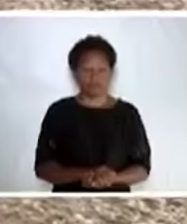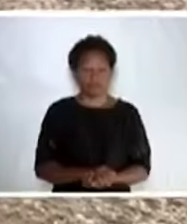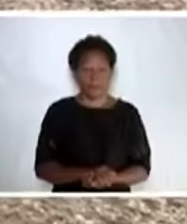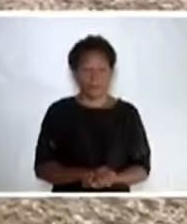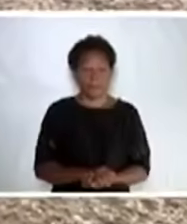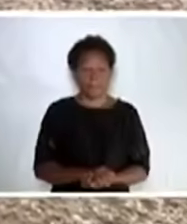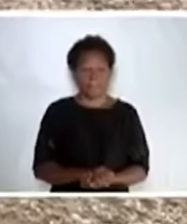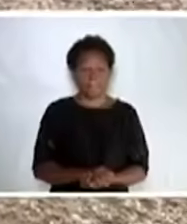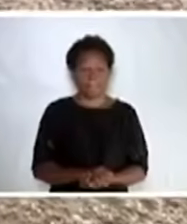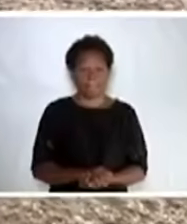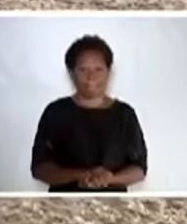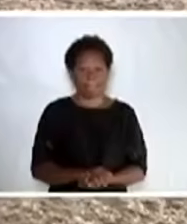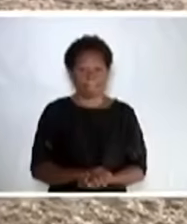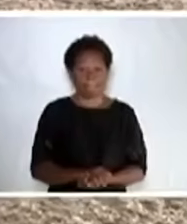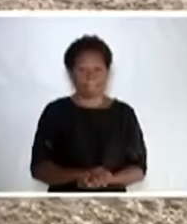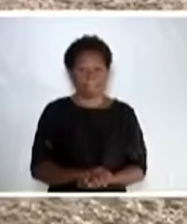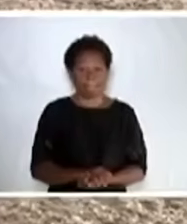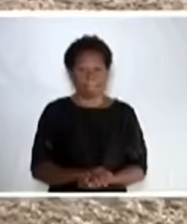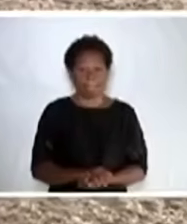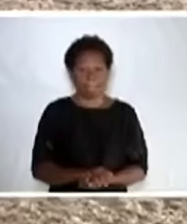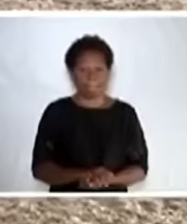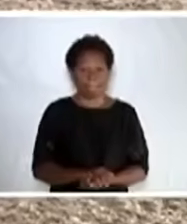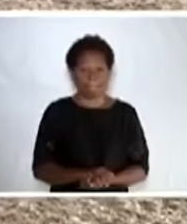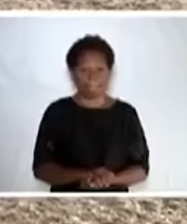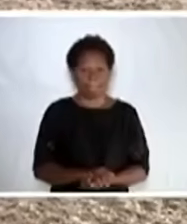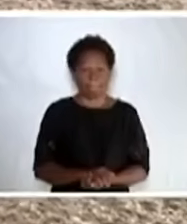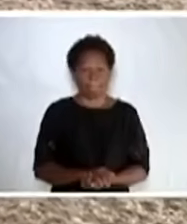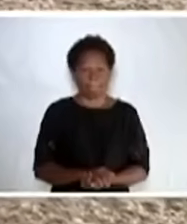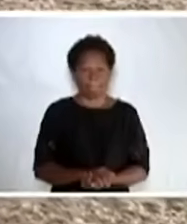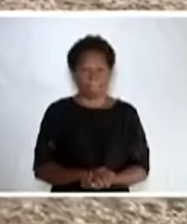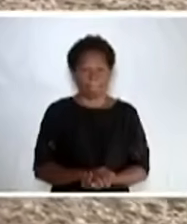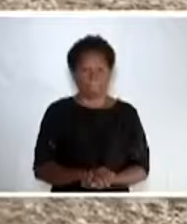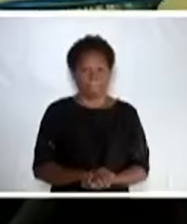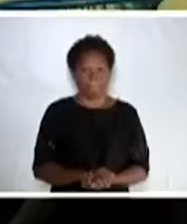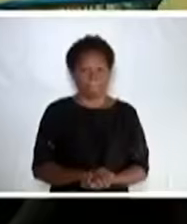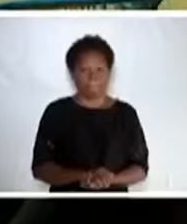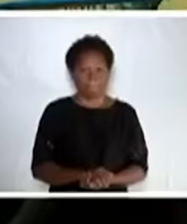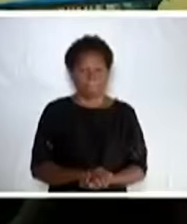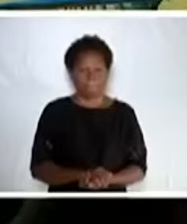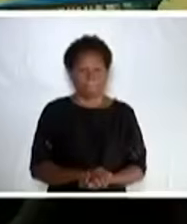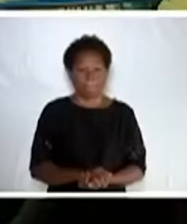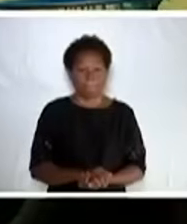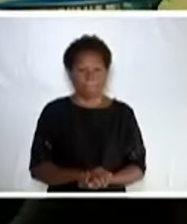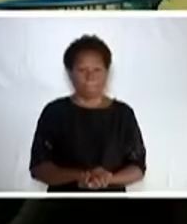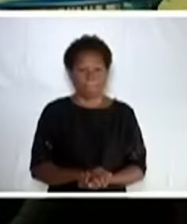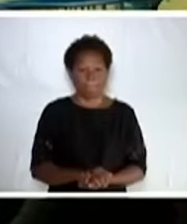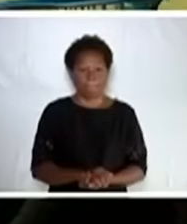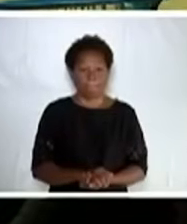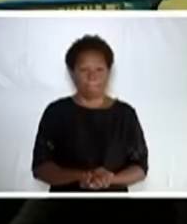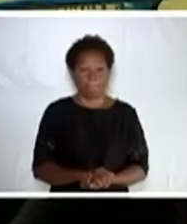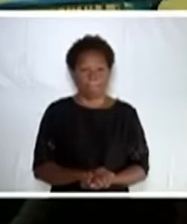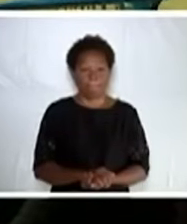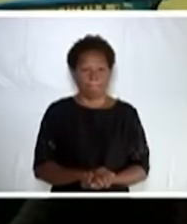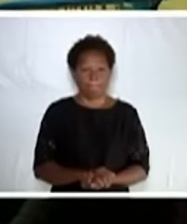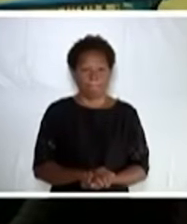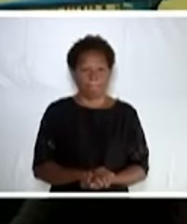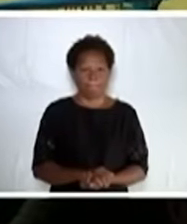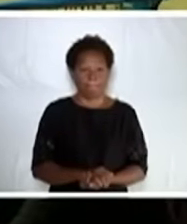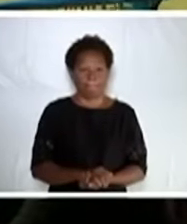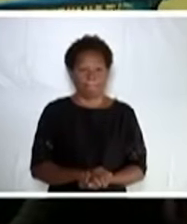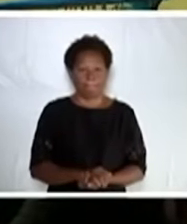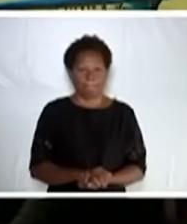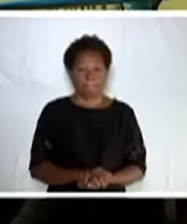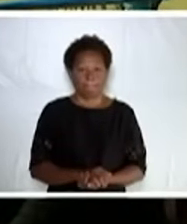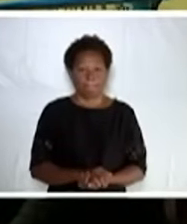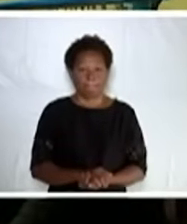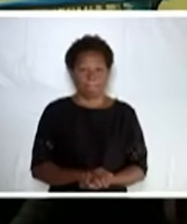इनके कदम एक साथ उठ रहे हैं, बहुत ही बेहतरीन लग रहा है देखने में। आप दुनिया में जहाँ भी हैं, जहाँ से भी हमारे साथ जुड़े हैं, स्क्रीन पर देख रहे